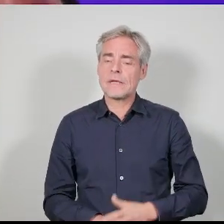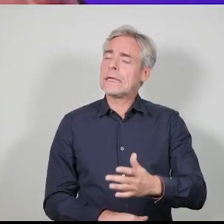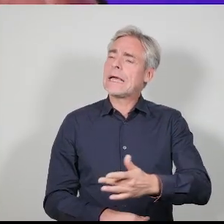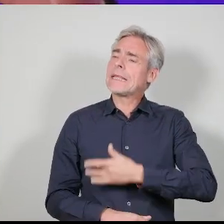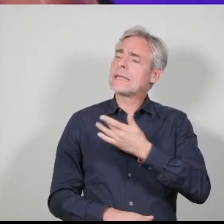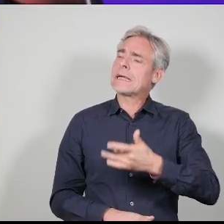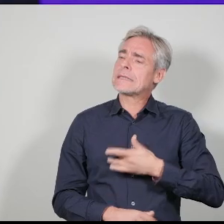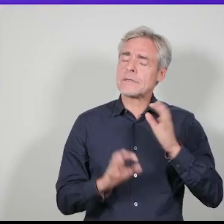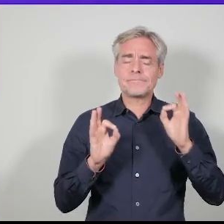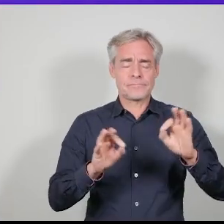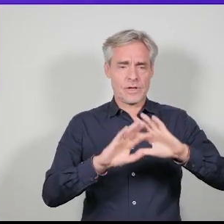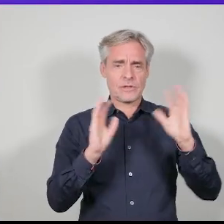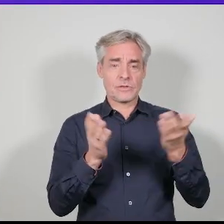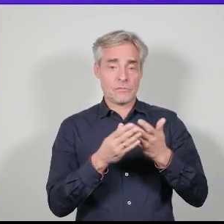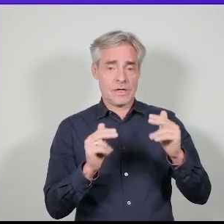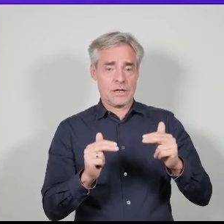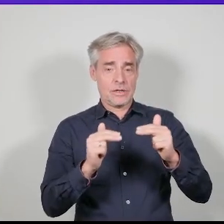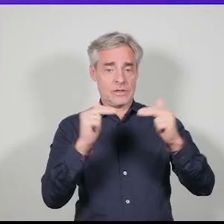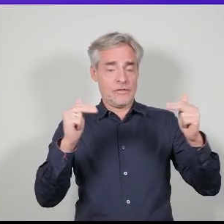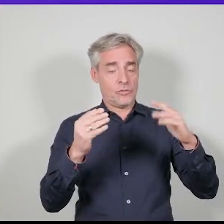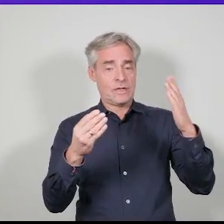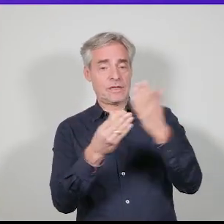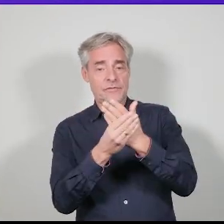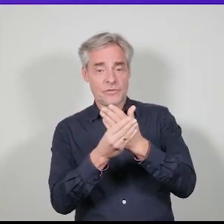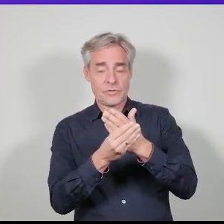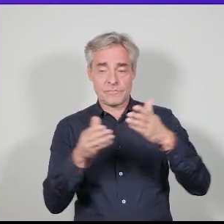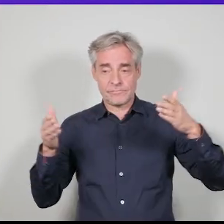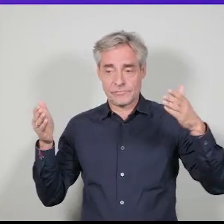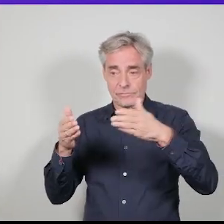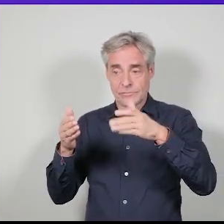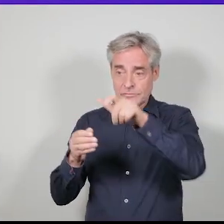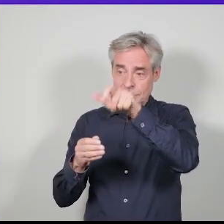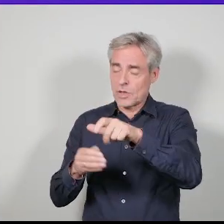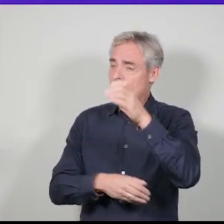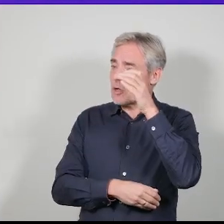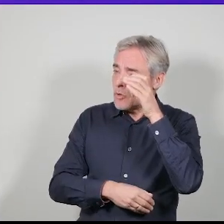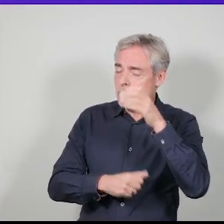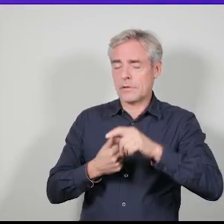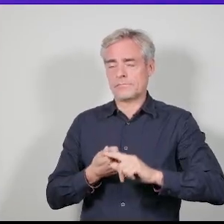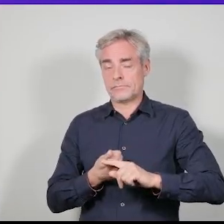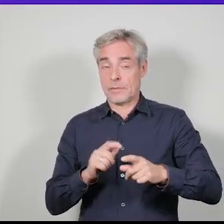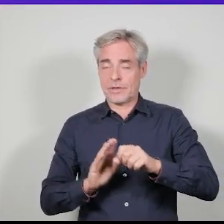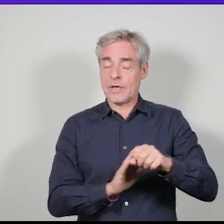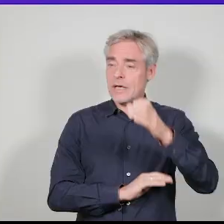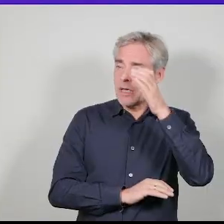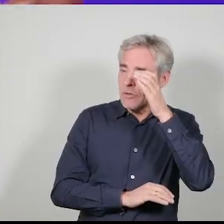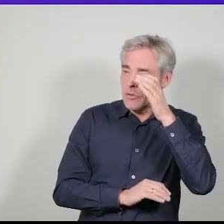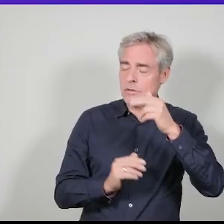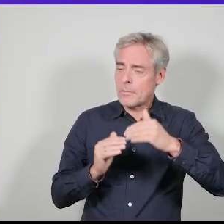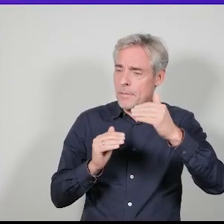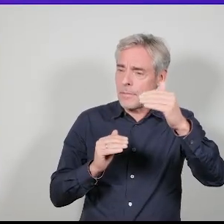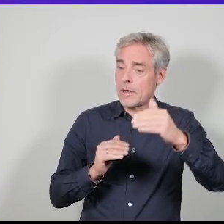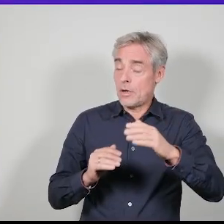ce niveau d'intervention centré véritablement sur l'écoute, centré sur l'écoute graduée, centré sur